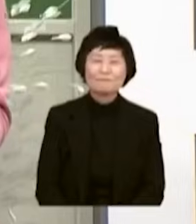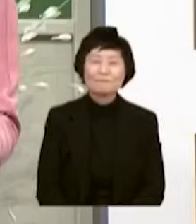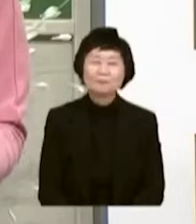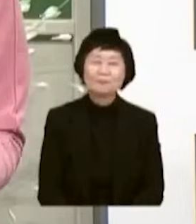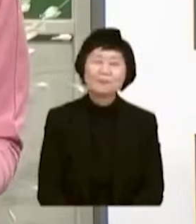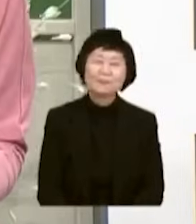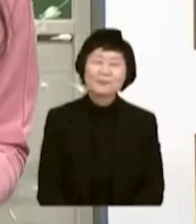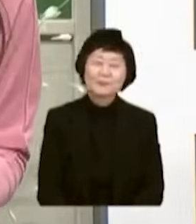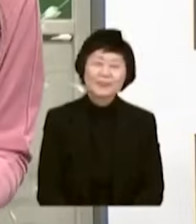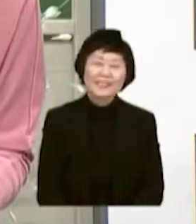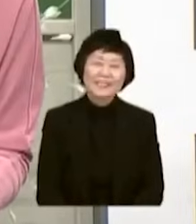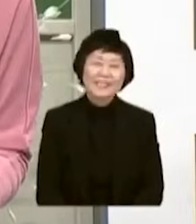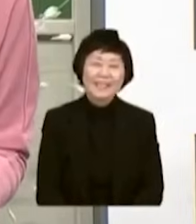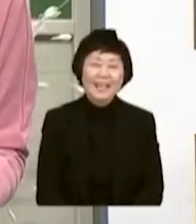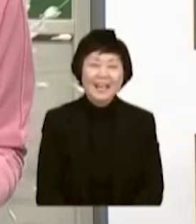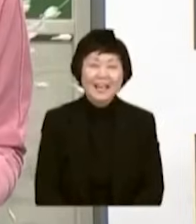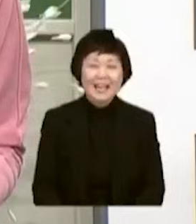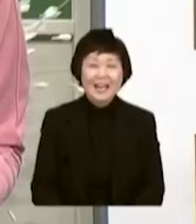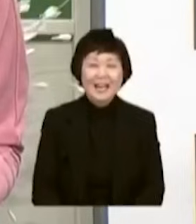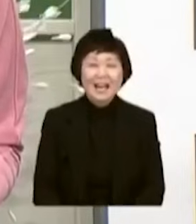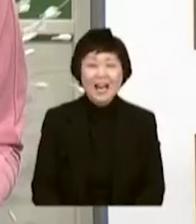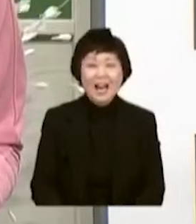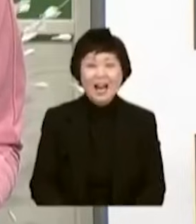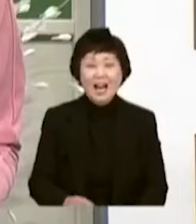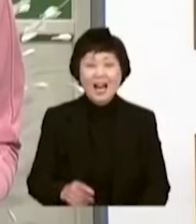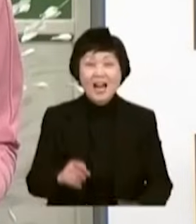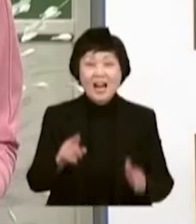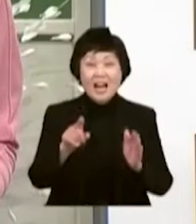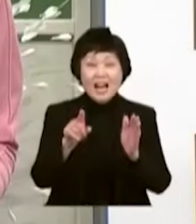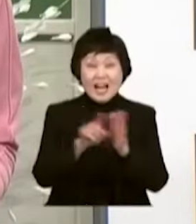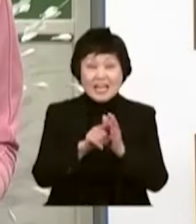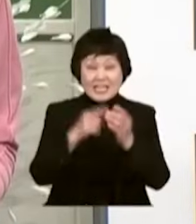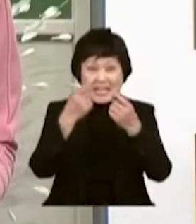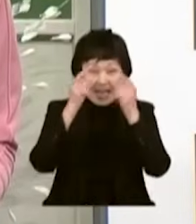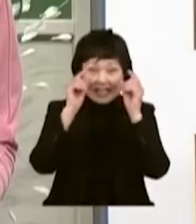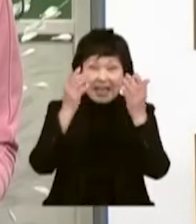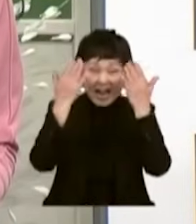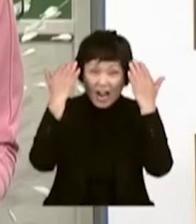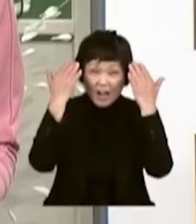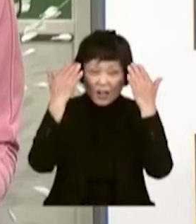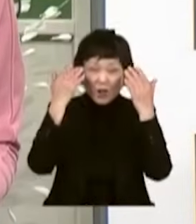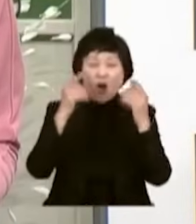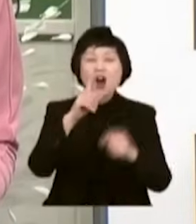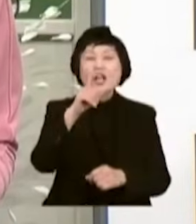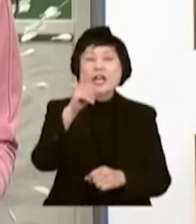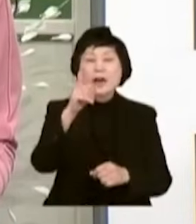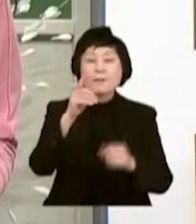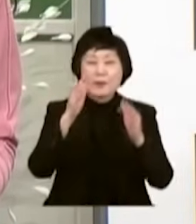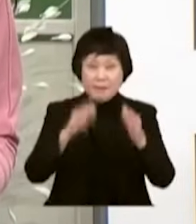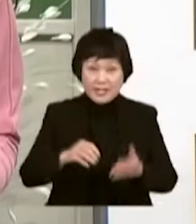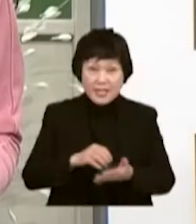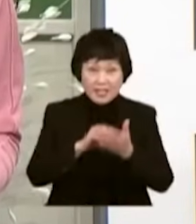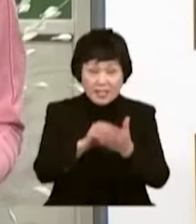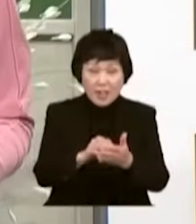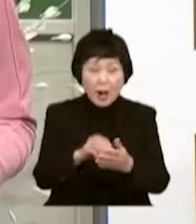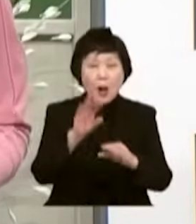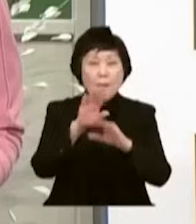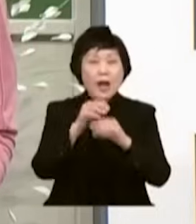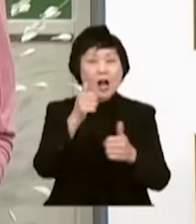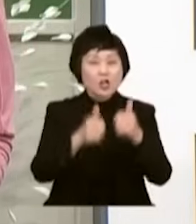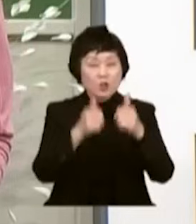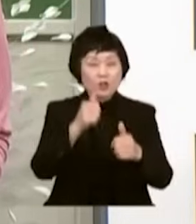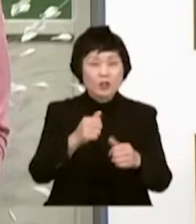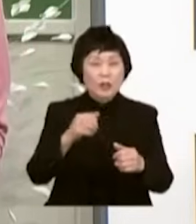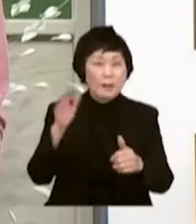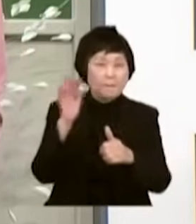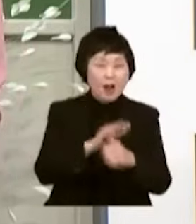아니, 근데 저 신학대학을 11번만에 들어가요. 11번 네. 11수 하신 목사님. 방송국 시험을 14번